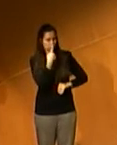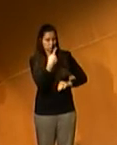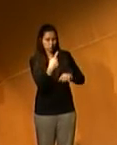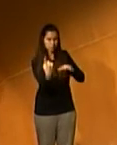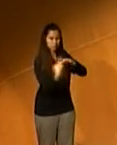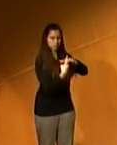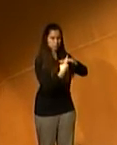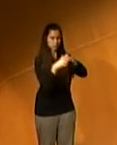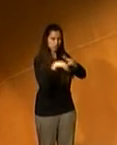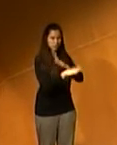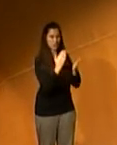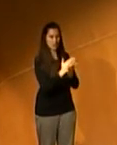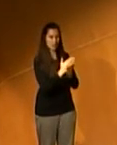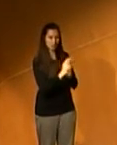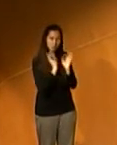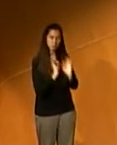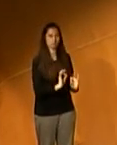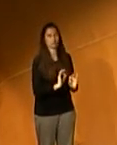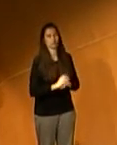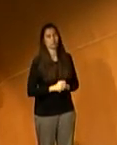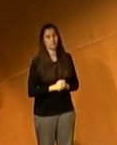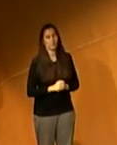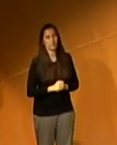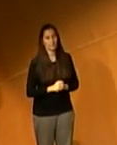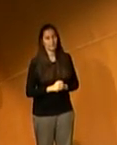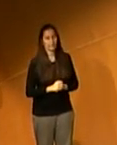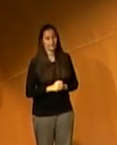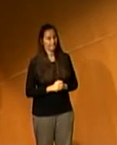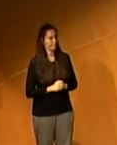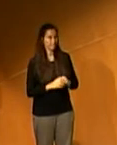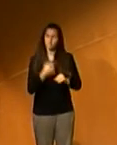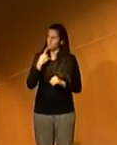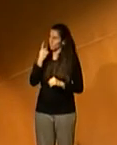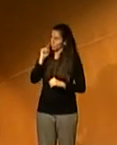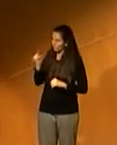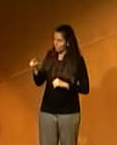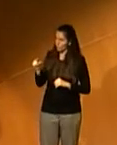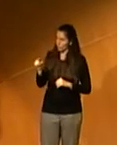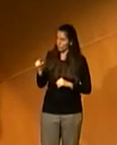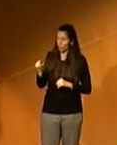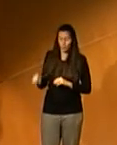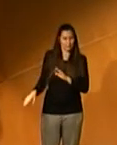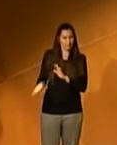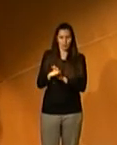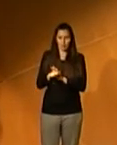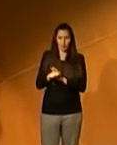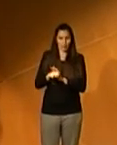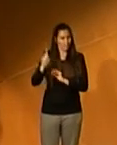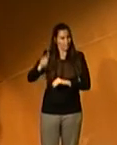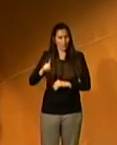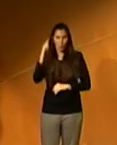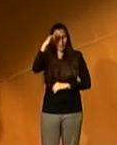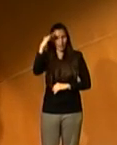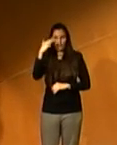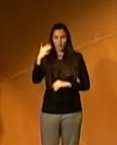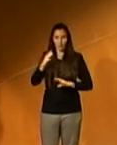classe. Voilà. Donc, pour vous, que l'élève soit rassuré, c'est le préalable à tout travail, quoi.